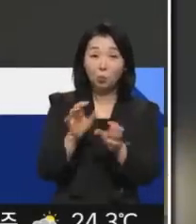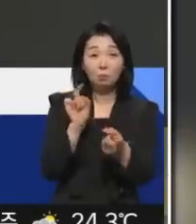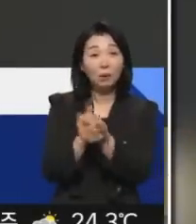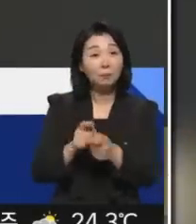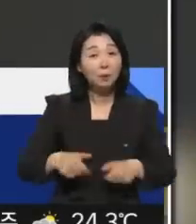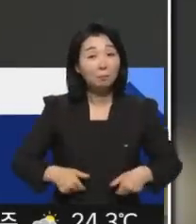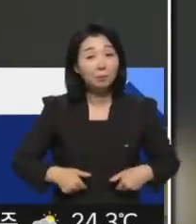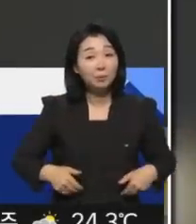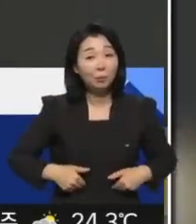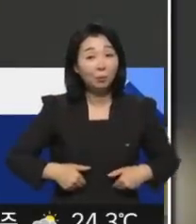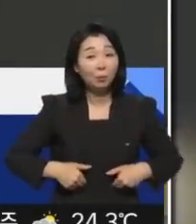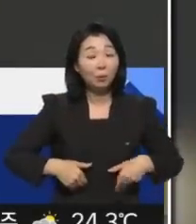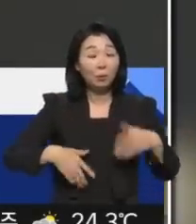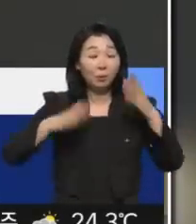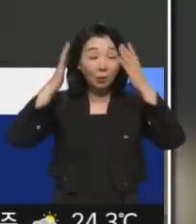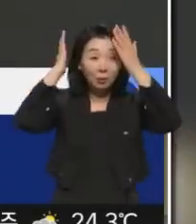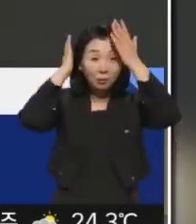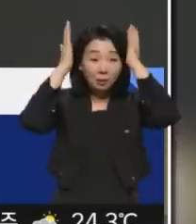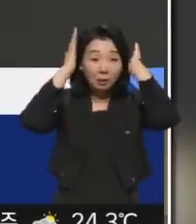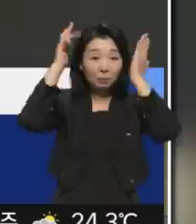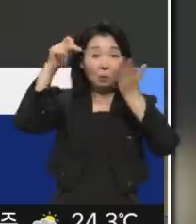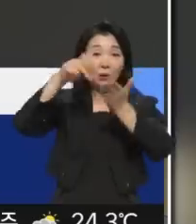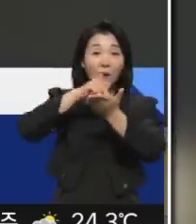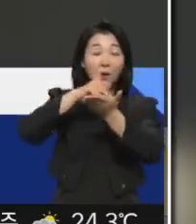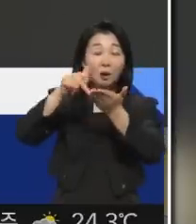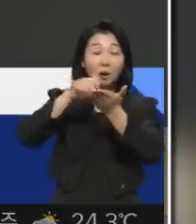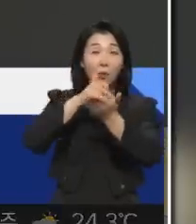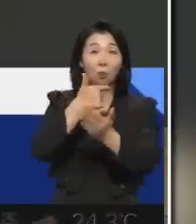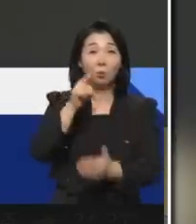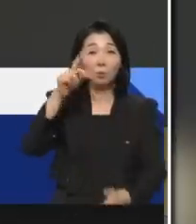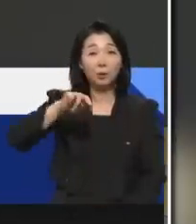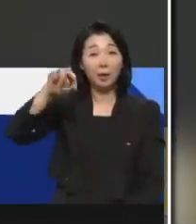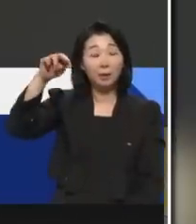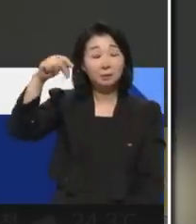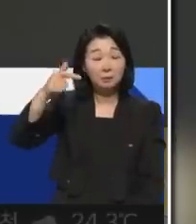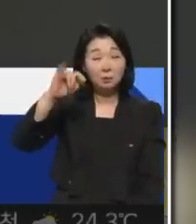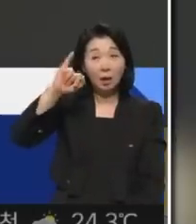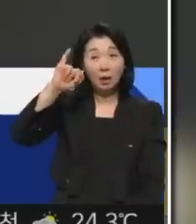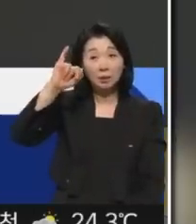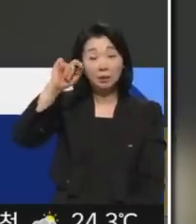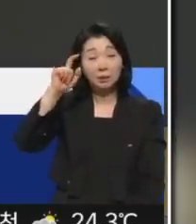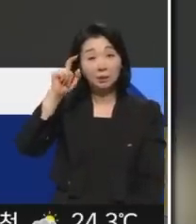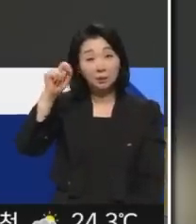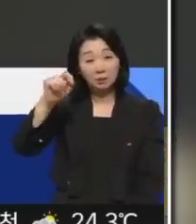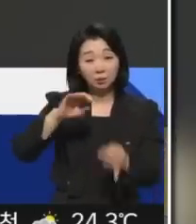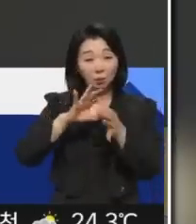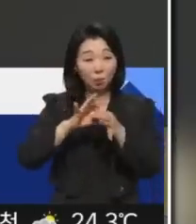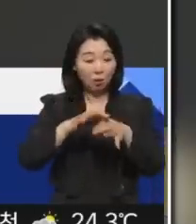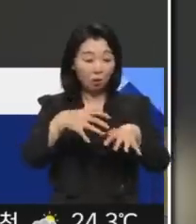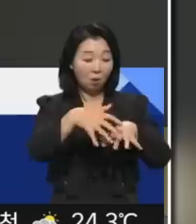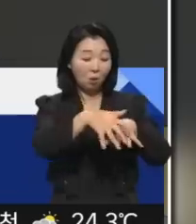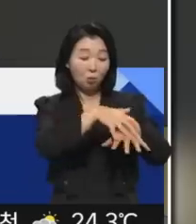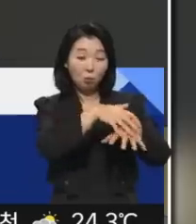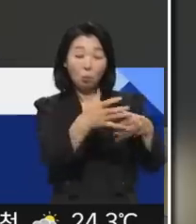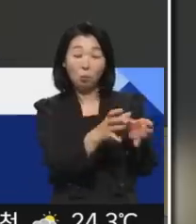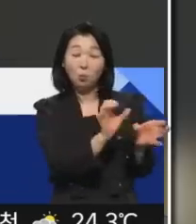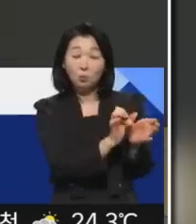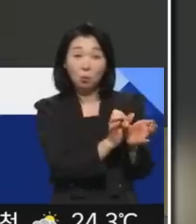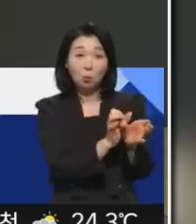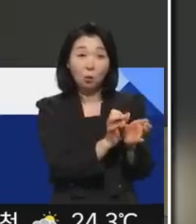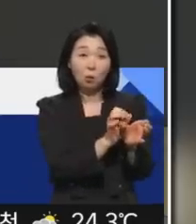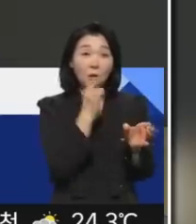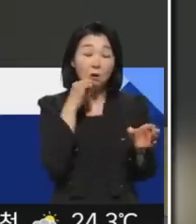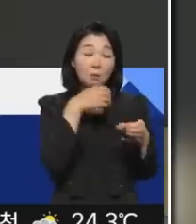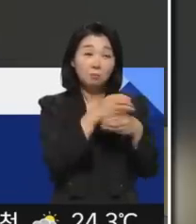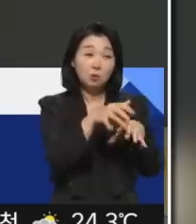합니다. 네이버 카카오, 뭐 넥슨, 스마일게이트 이런 IT 업계의 이제 노조들이 또 민주노총 산하에 있기도 하고요.